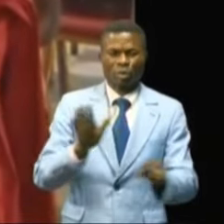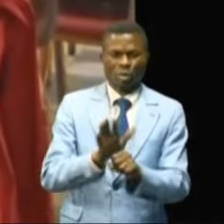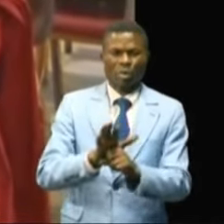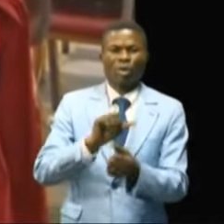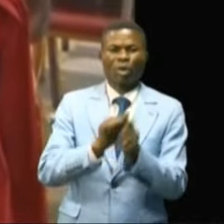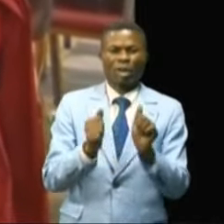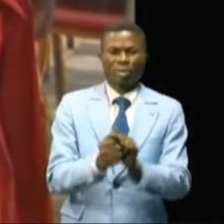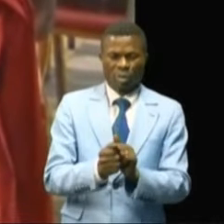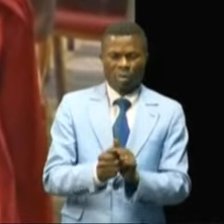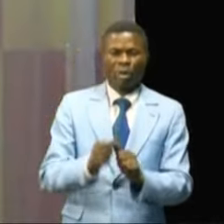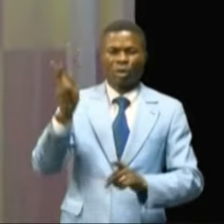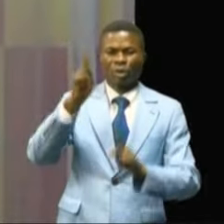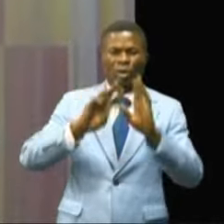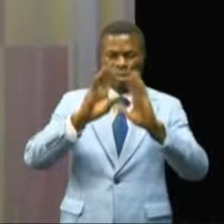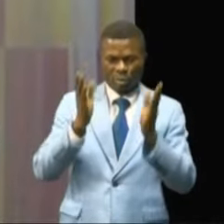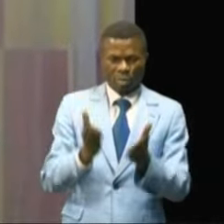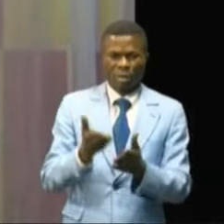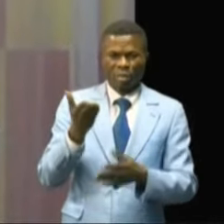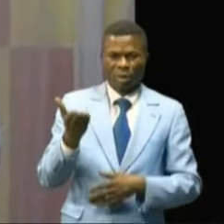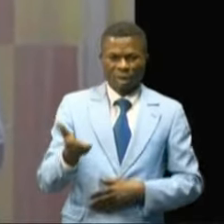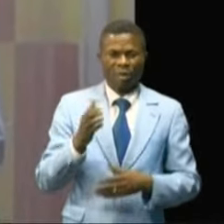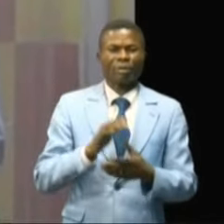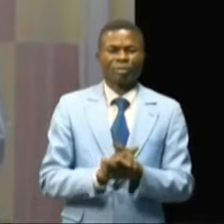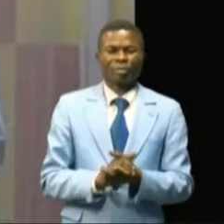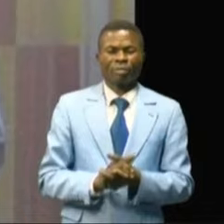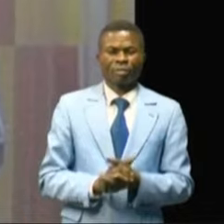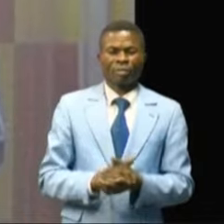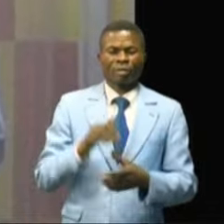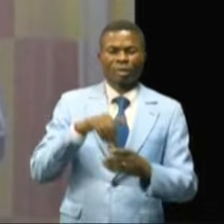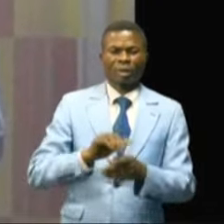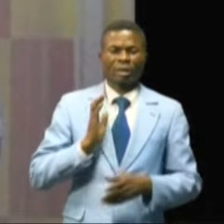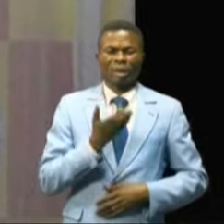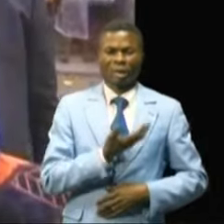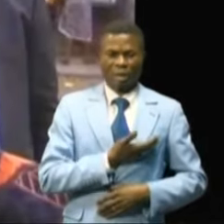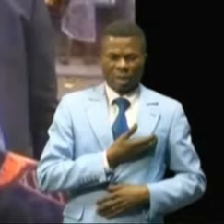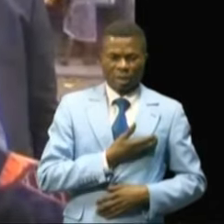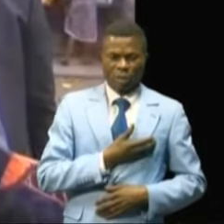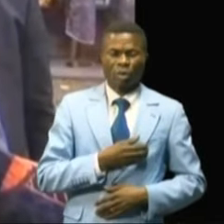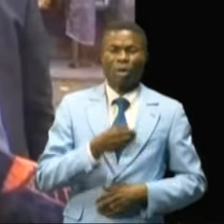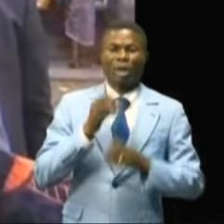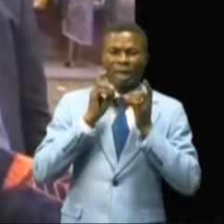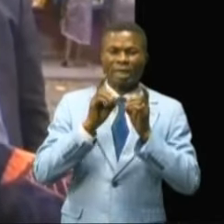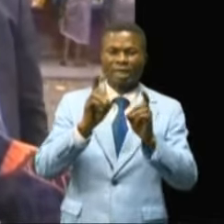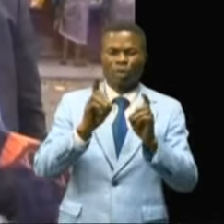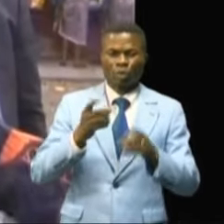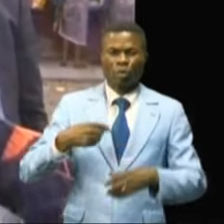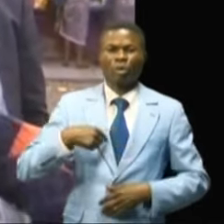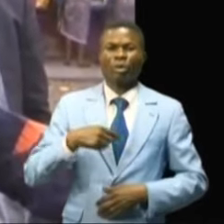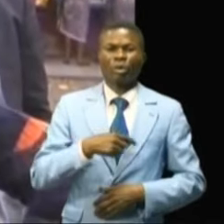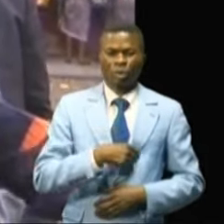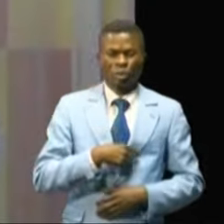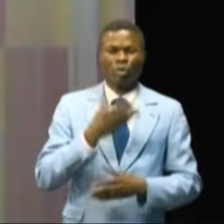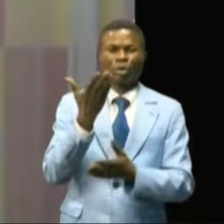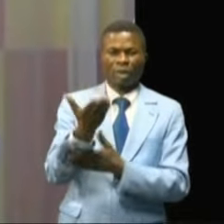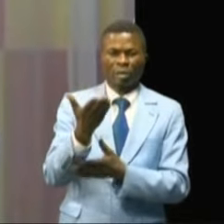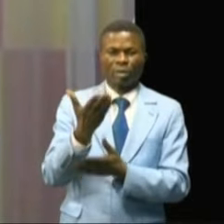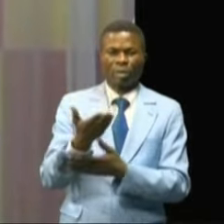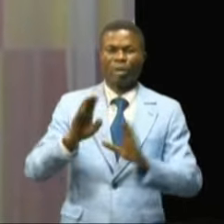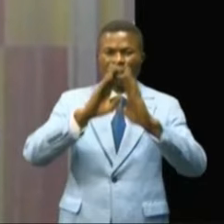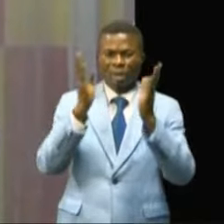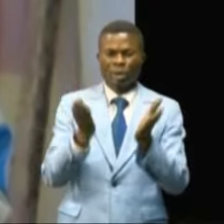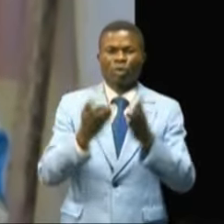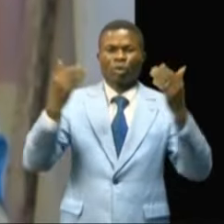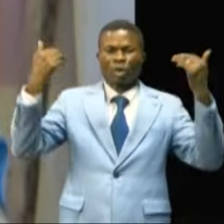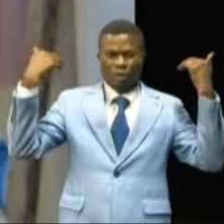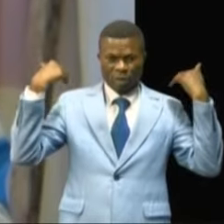le souci majeur de ses habitants. Dans notre allocution, nous avons appelé toutes les